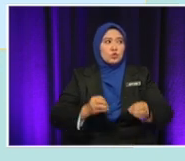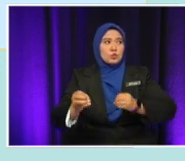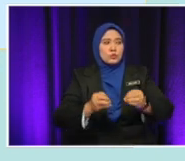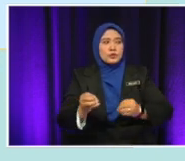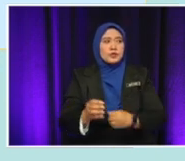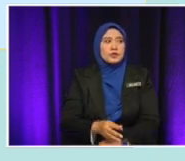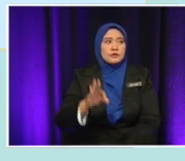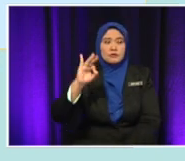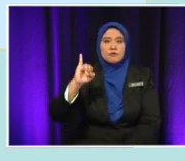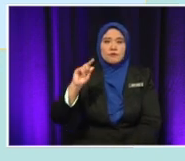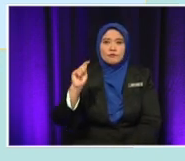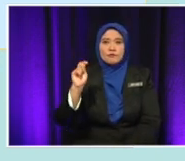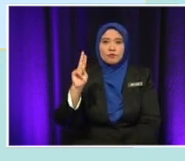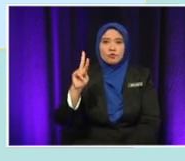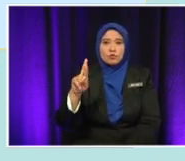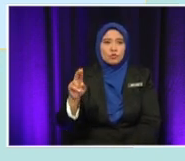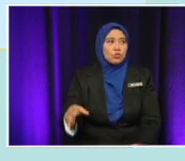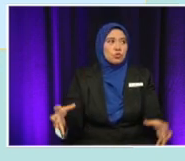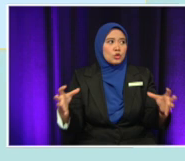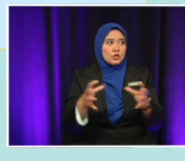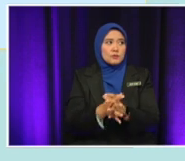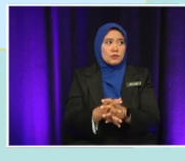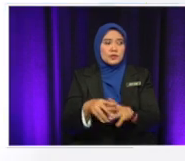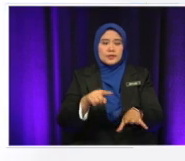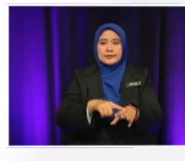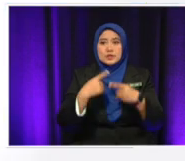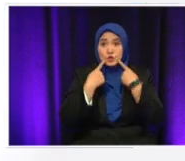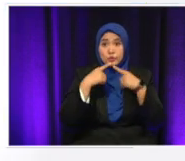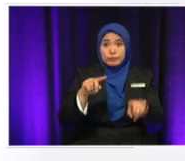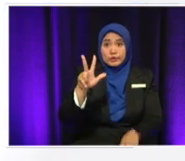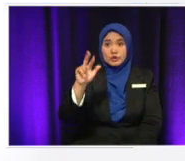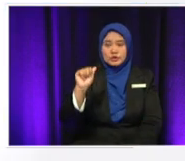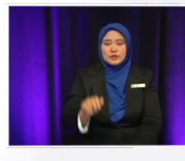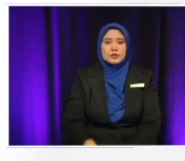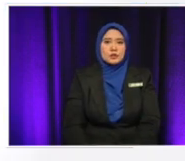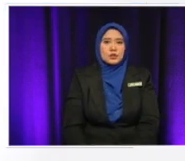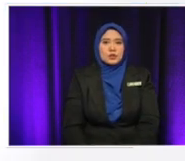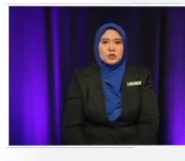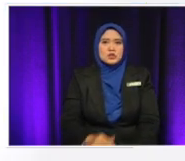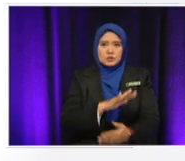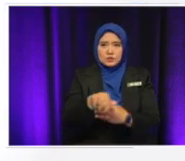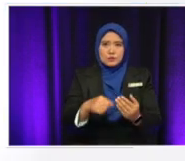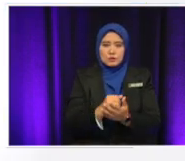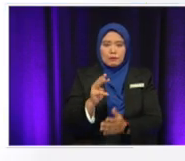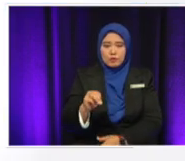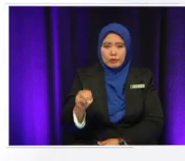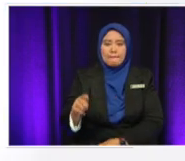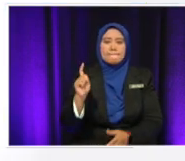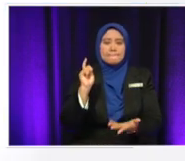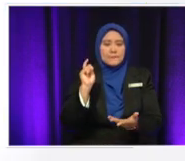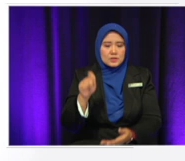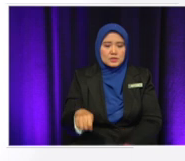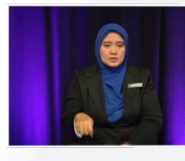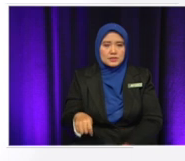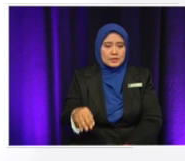jadi kita perlu mengingat kembali ingat kembali apakah langkah-langkah yang mereka telah lakukan